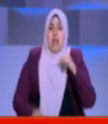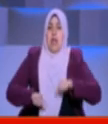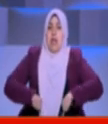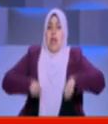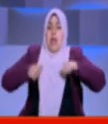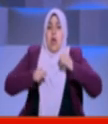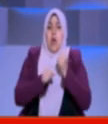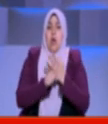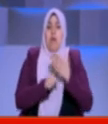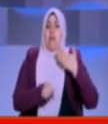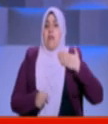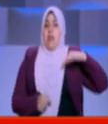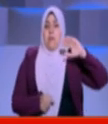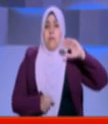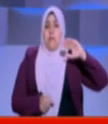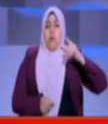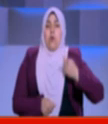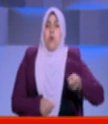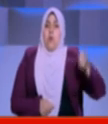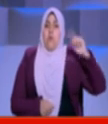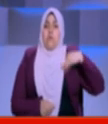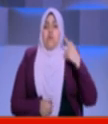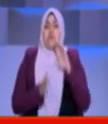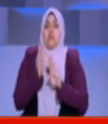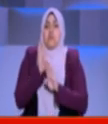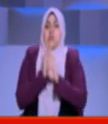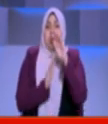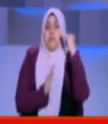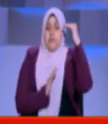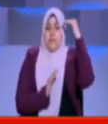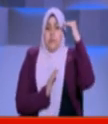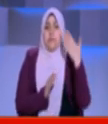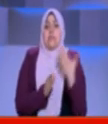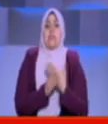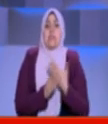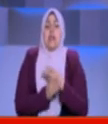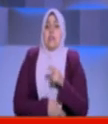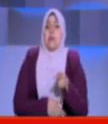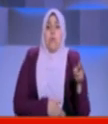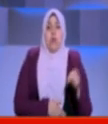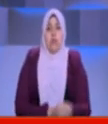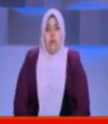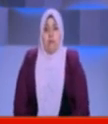كريمة وبلدا مستقرا مزدهرا. لأسباب مختلفة